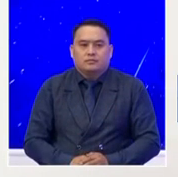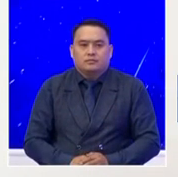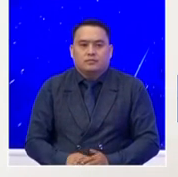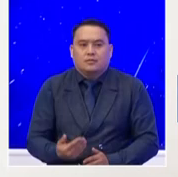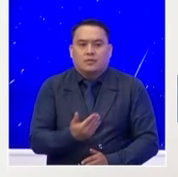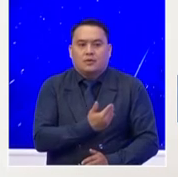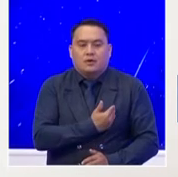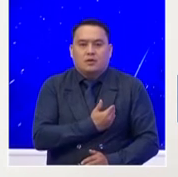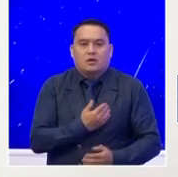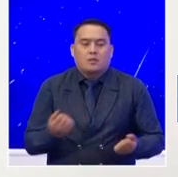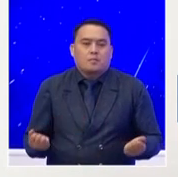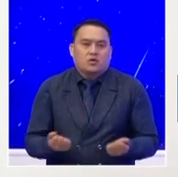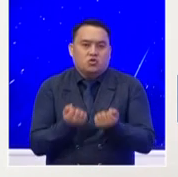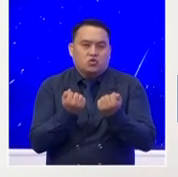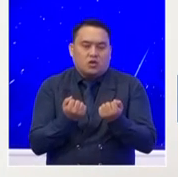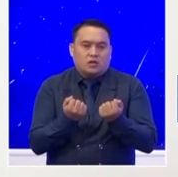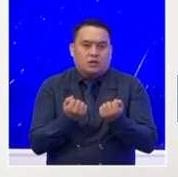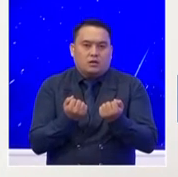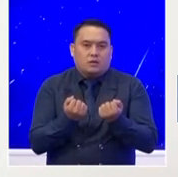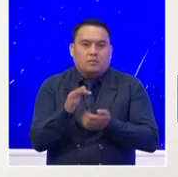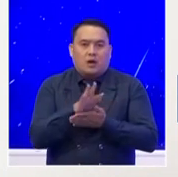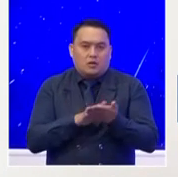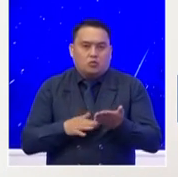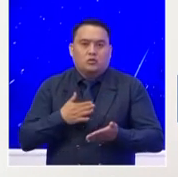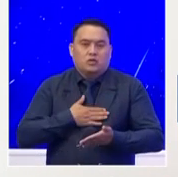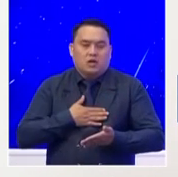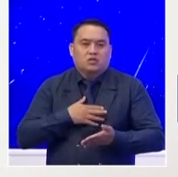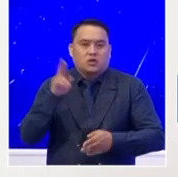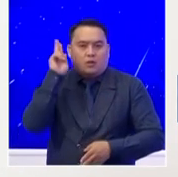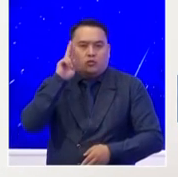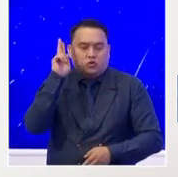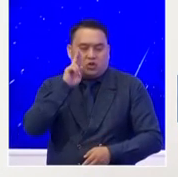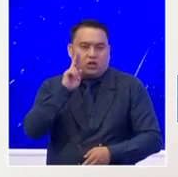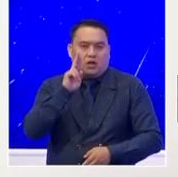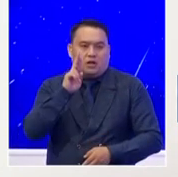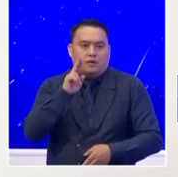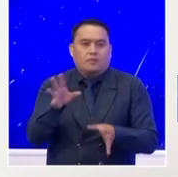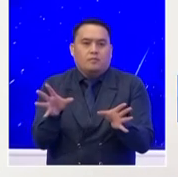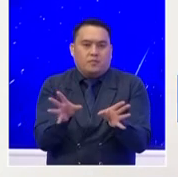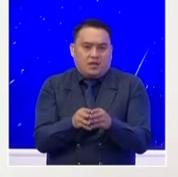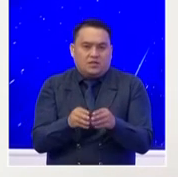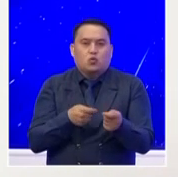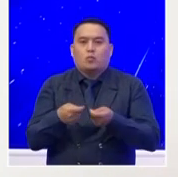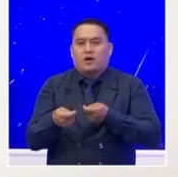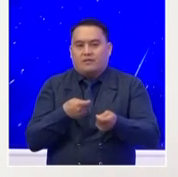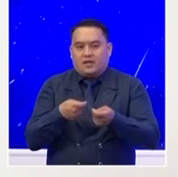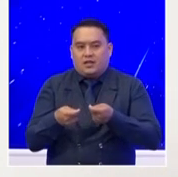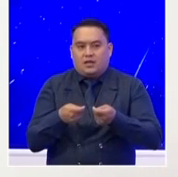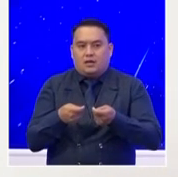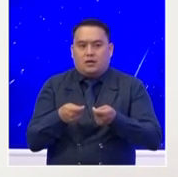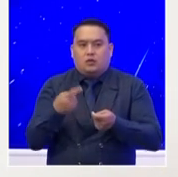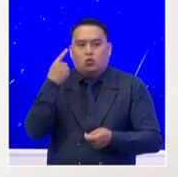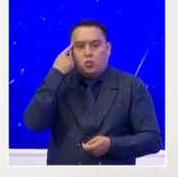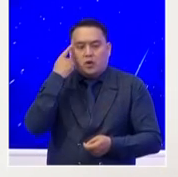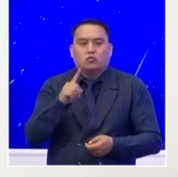хотели мы поддержать и продолжить наше взаимодействие. И вместе с управлением мы, долго